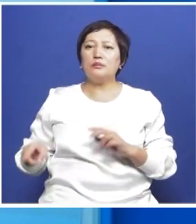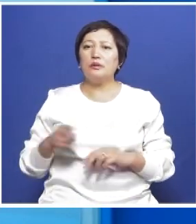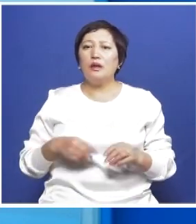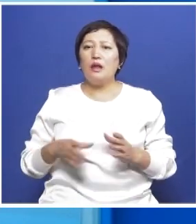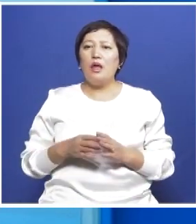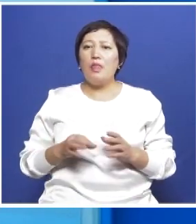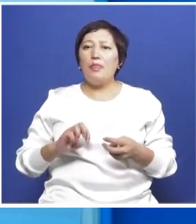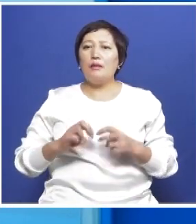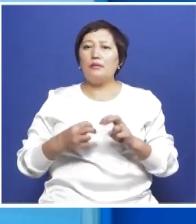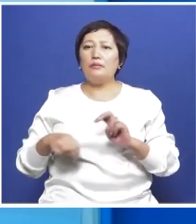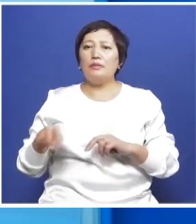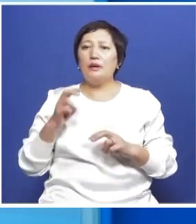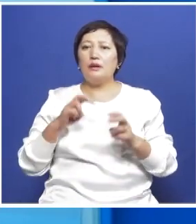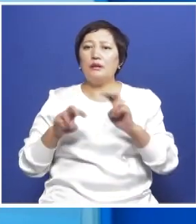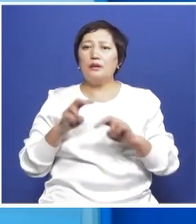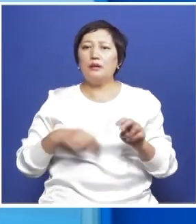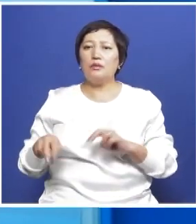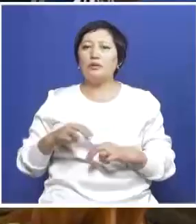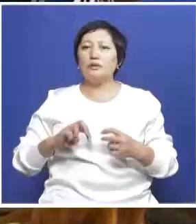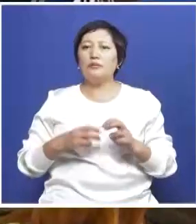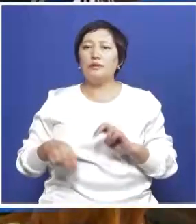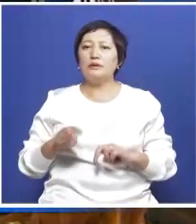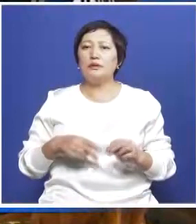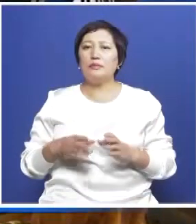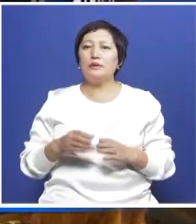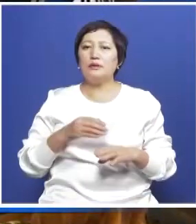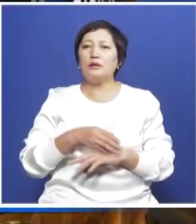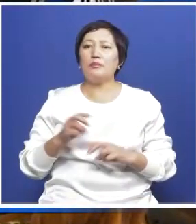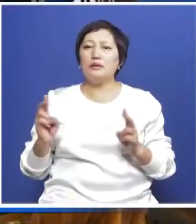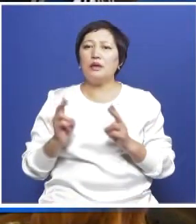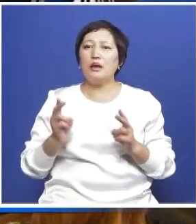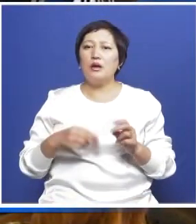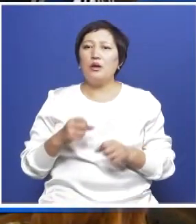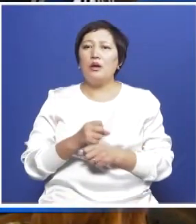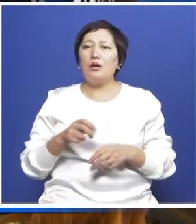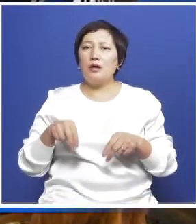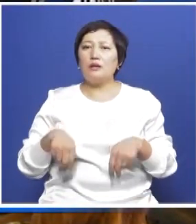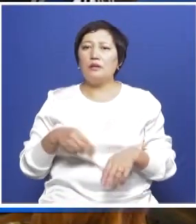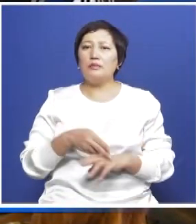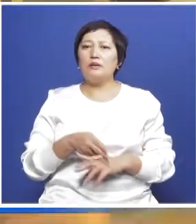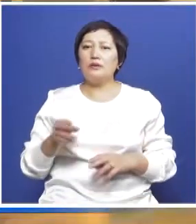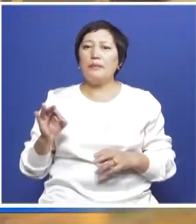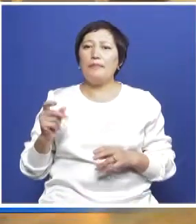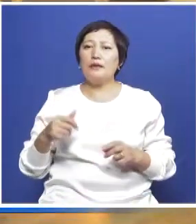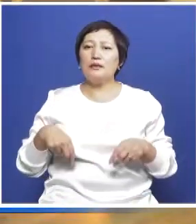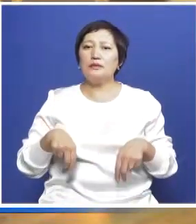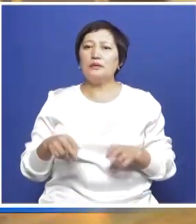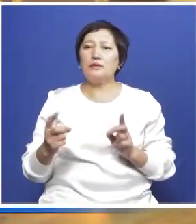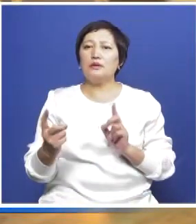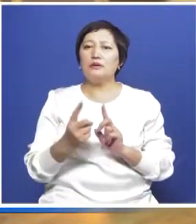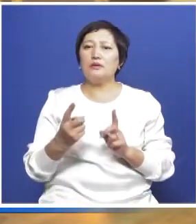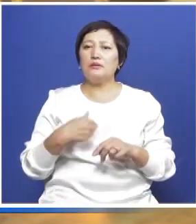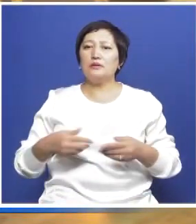және дамыту мәселесін бақылау. Осыған байланысты мәжіліс Әл-Фараби ауданы әкімшілігінде өтті. Вице-министр кездесу